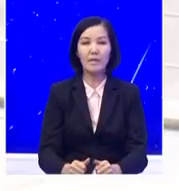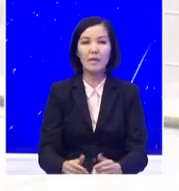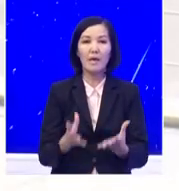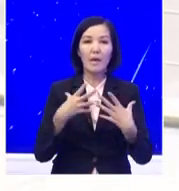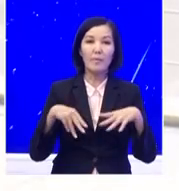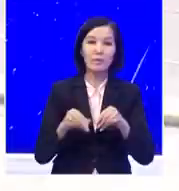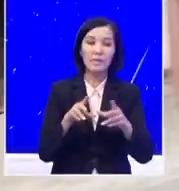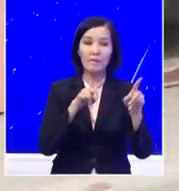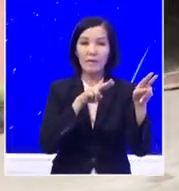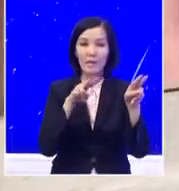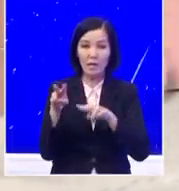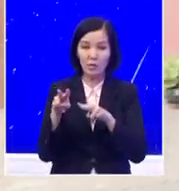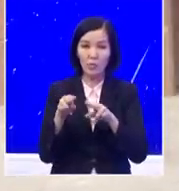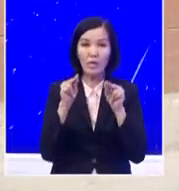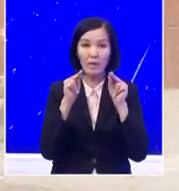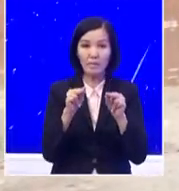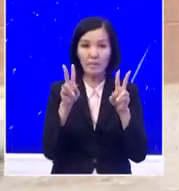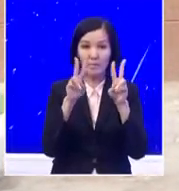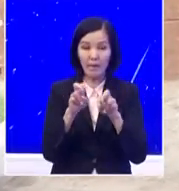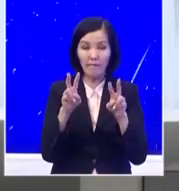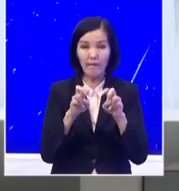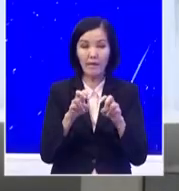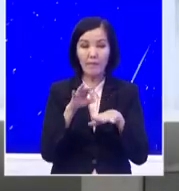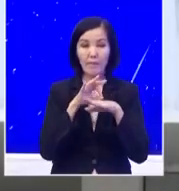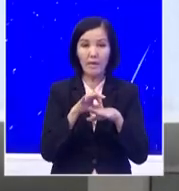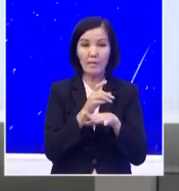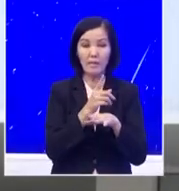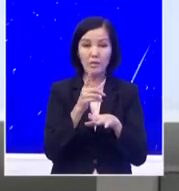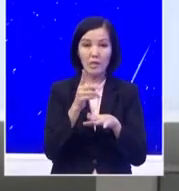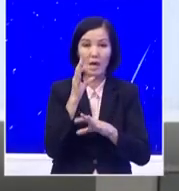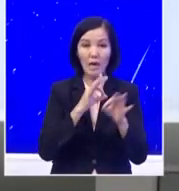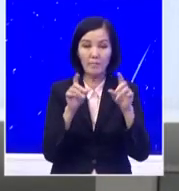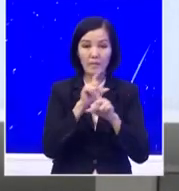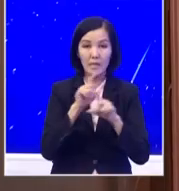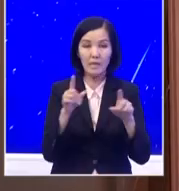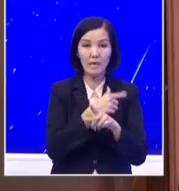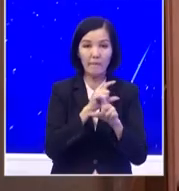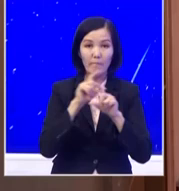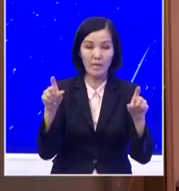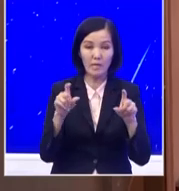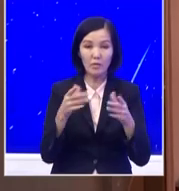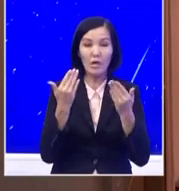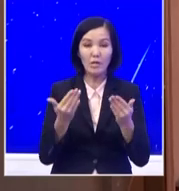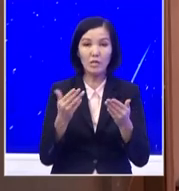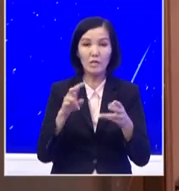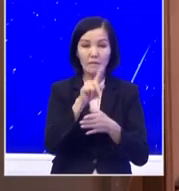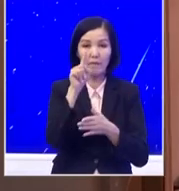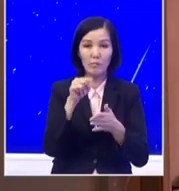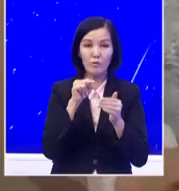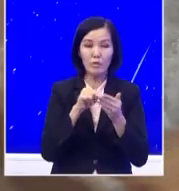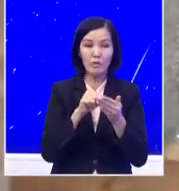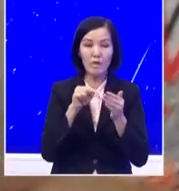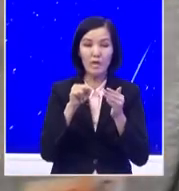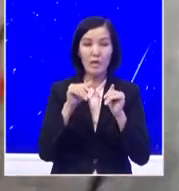призван мониторить и давать объективную оценку происходящему в больницах и аптеках. Это нужно для того, чтобы позволить решать системные вопросы с участием